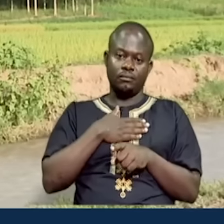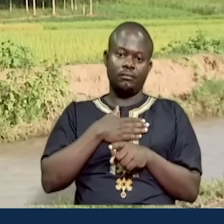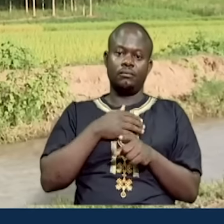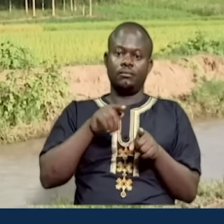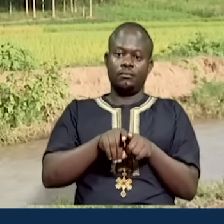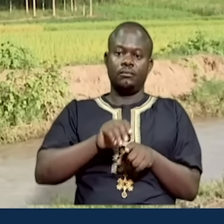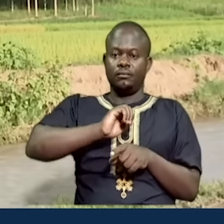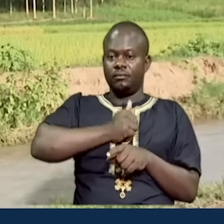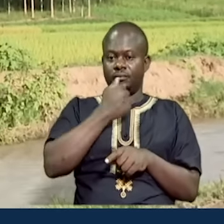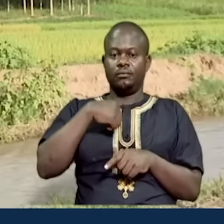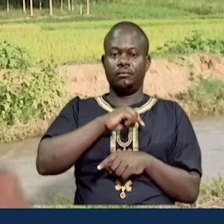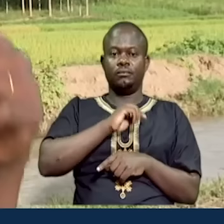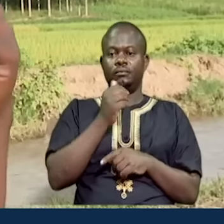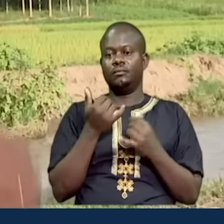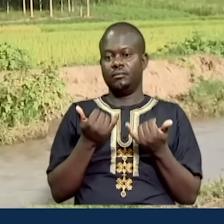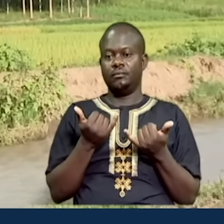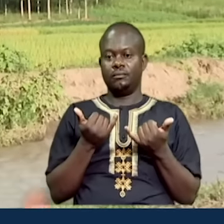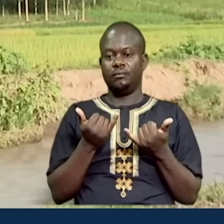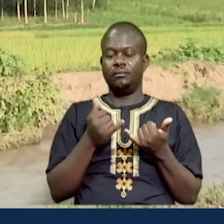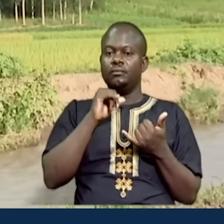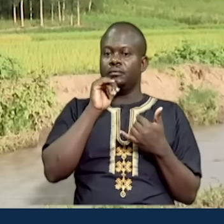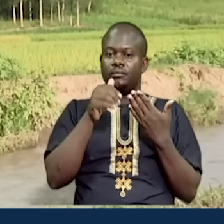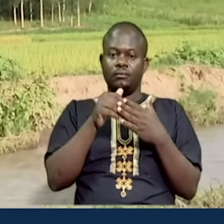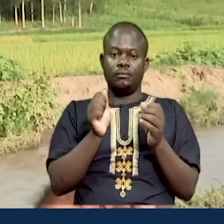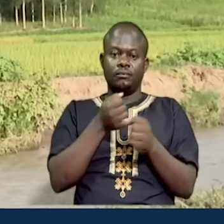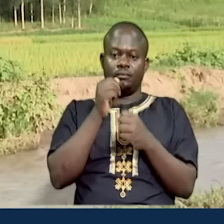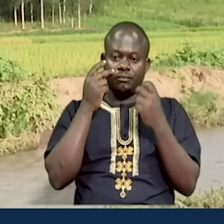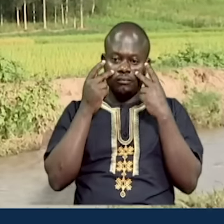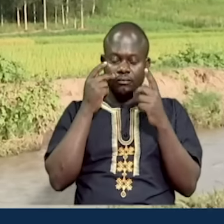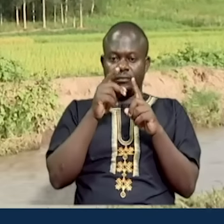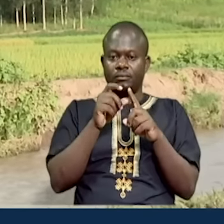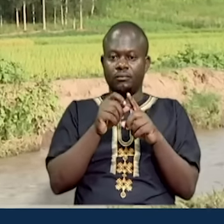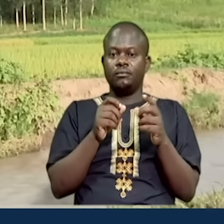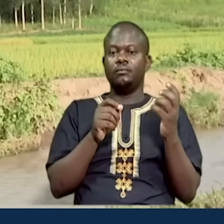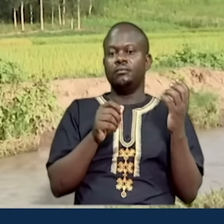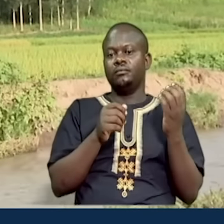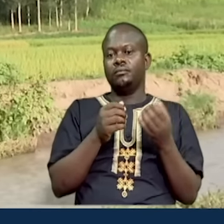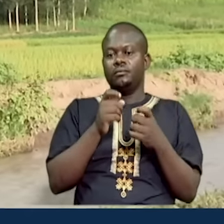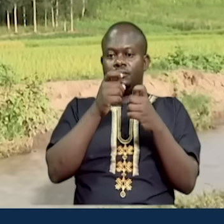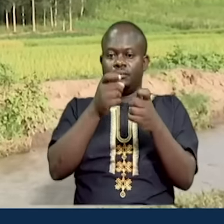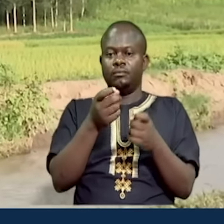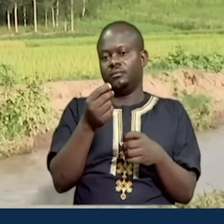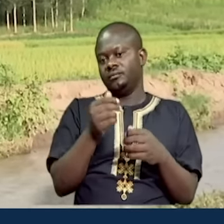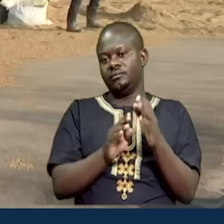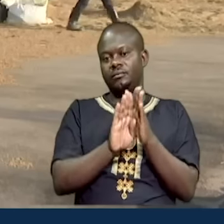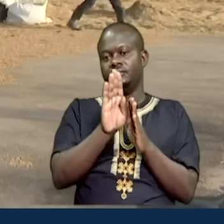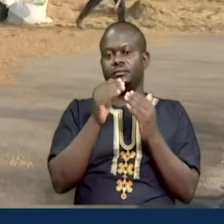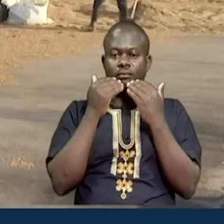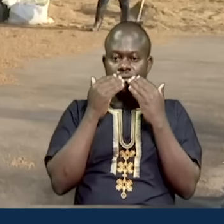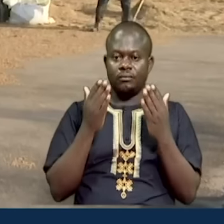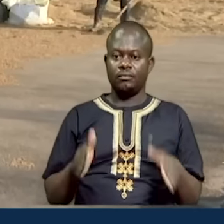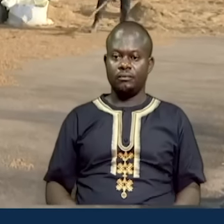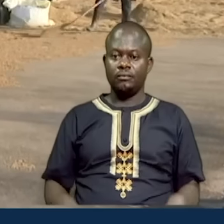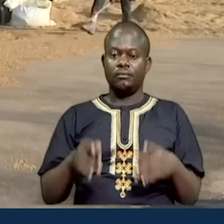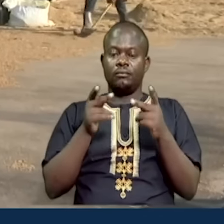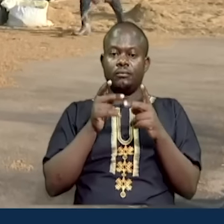ubwacu ku giti cyacu. Ubu ntago tuzabona umuceri tugemura ngo duhembwe amafaranga tugire ikintu twiteza imbere. Niho